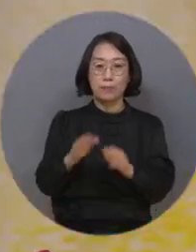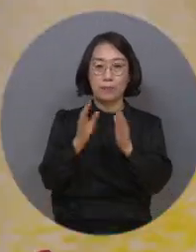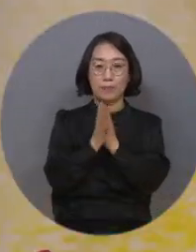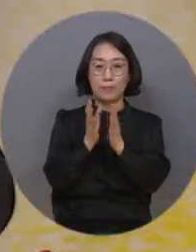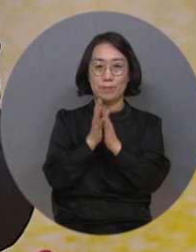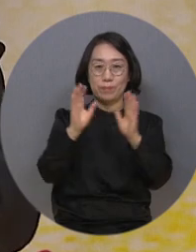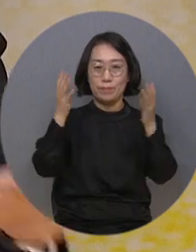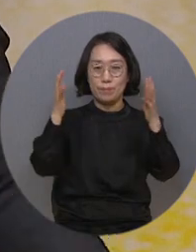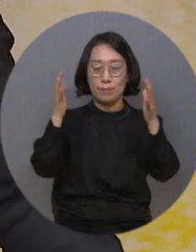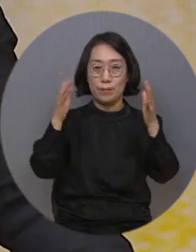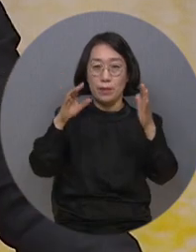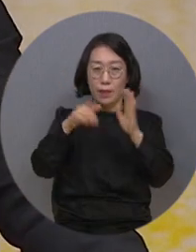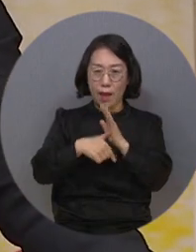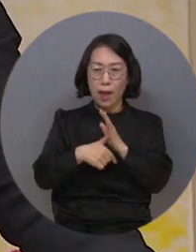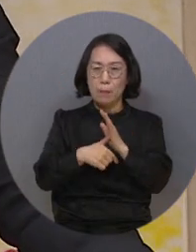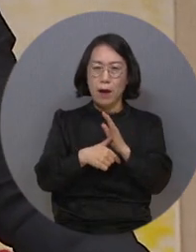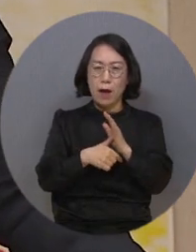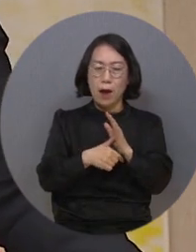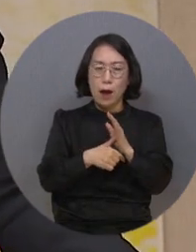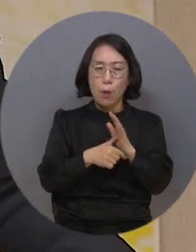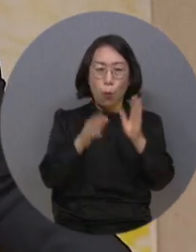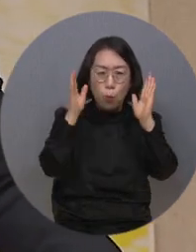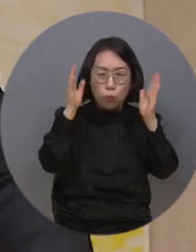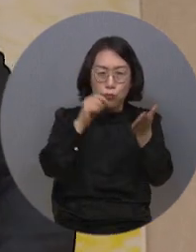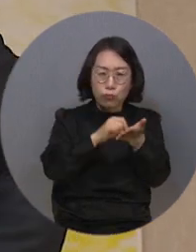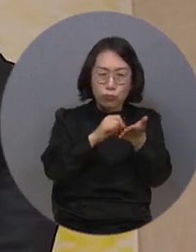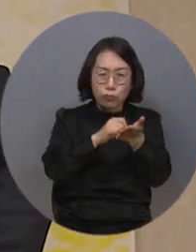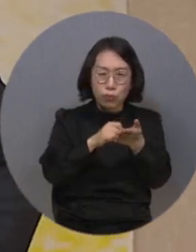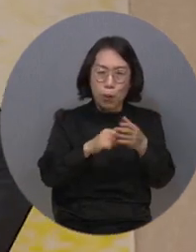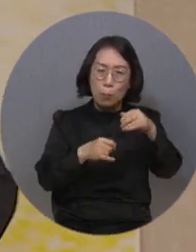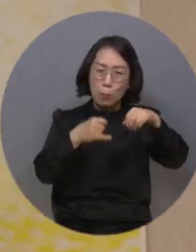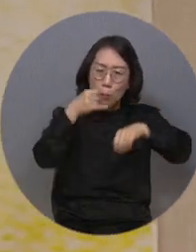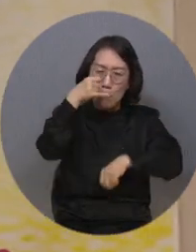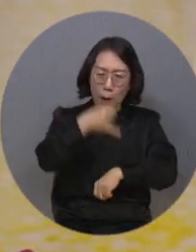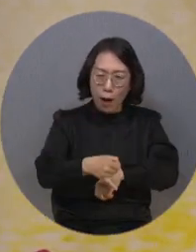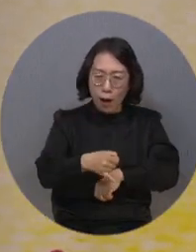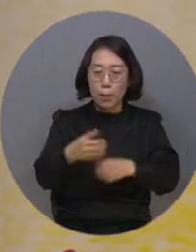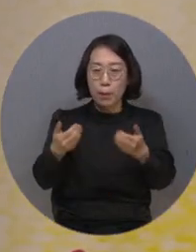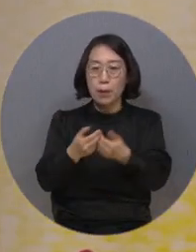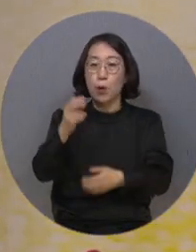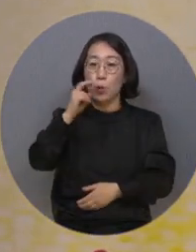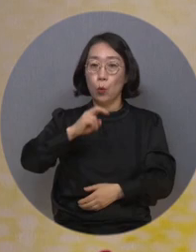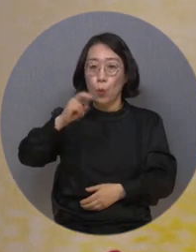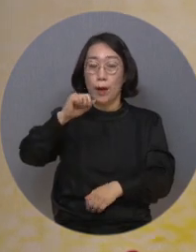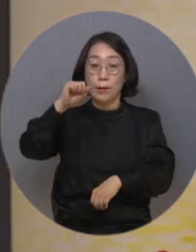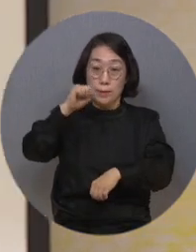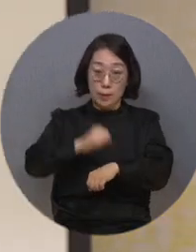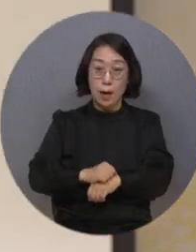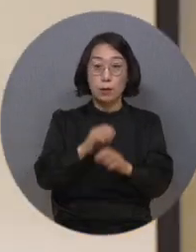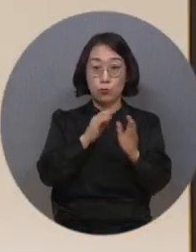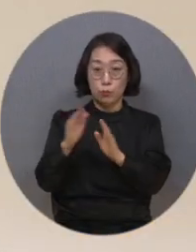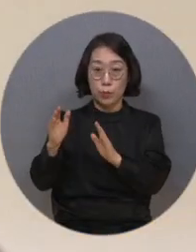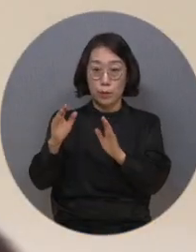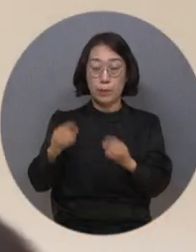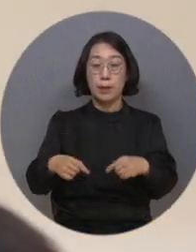아마 그때 수능은 꼴등이었을 것 같아. 그렇게 성악가가 돼가지고